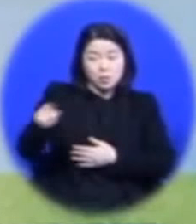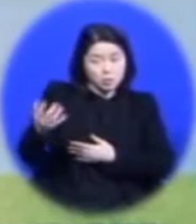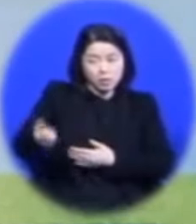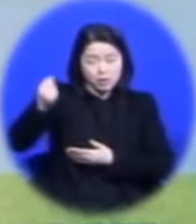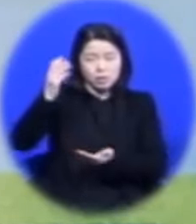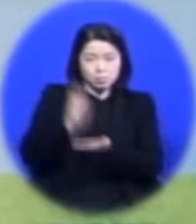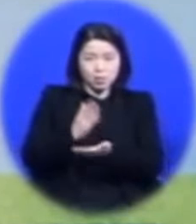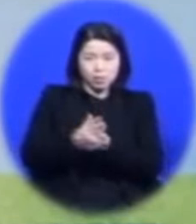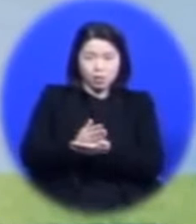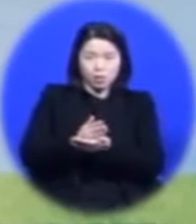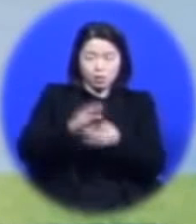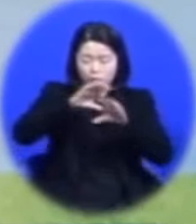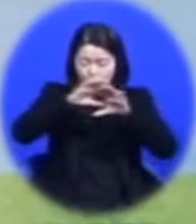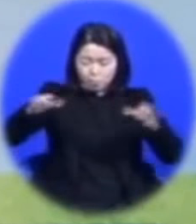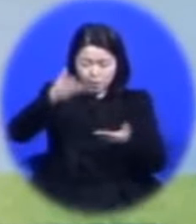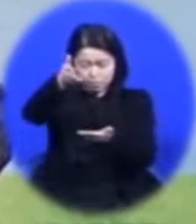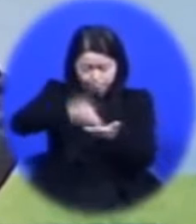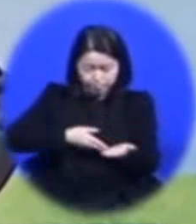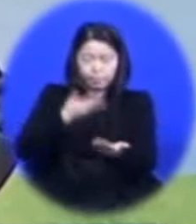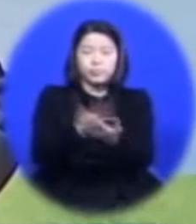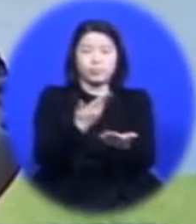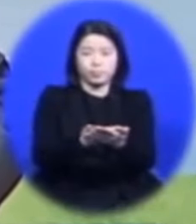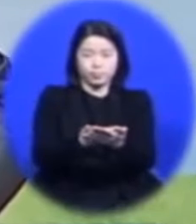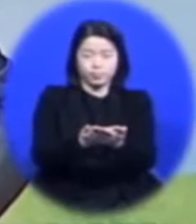하시고 공평하게 나누어